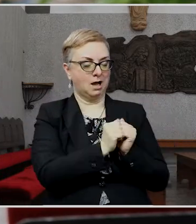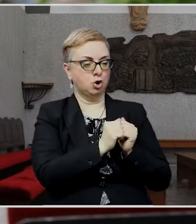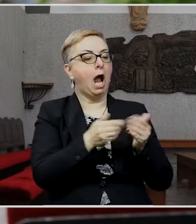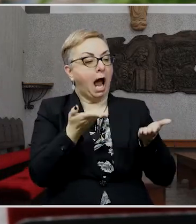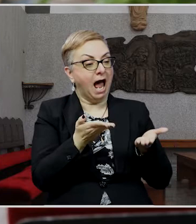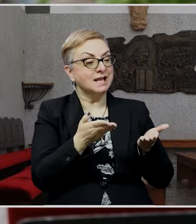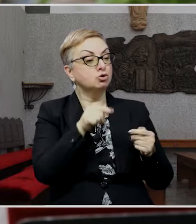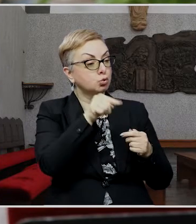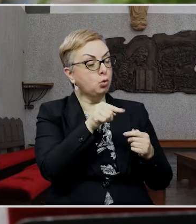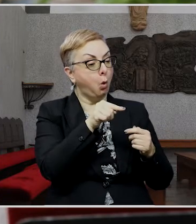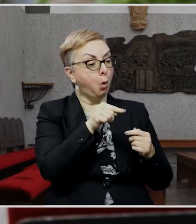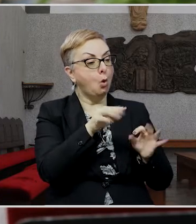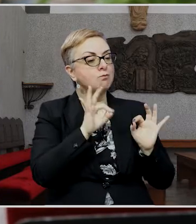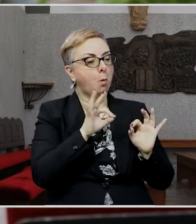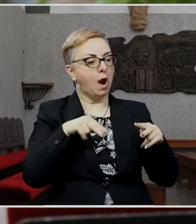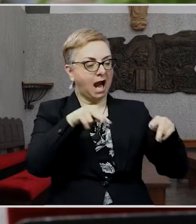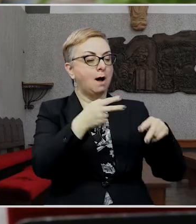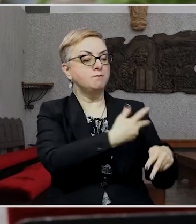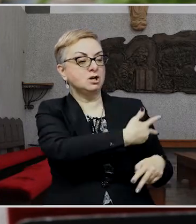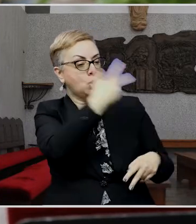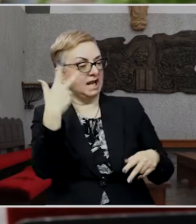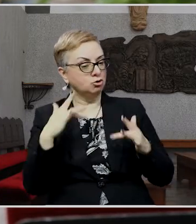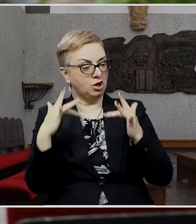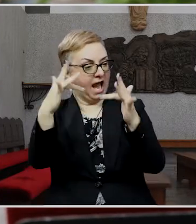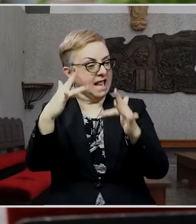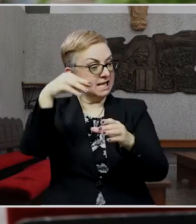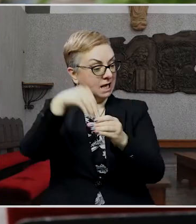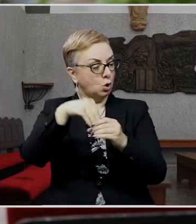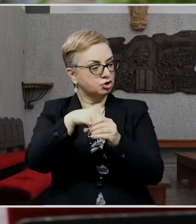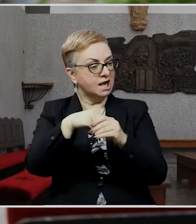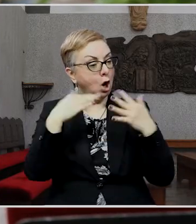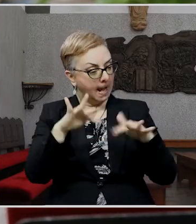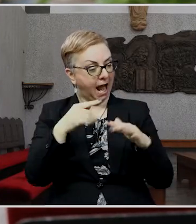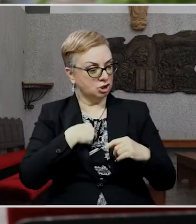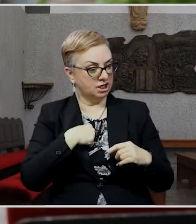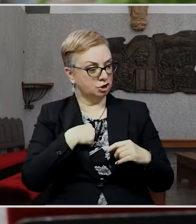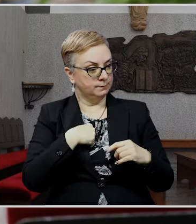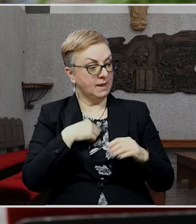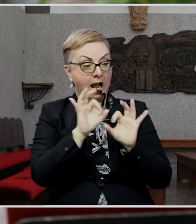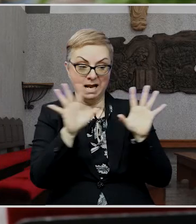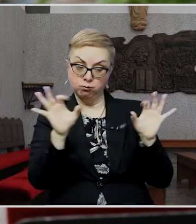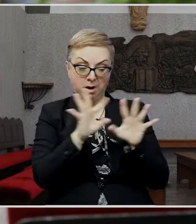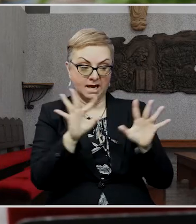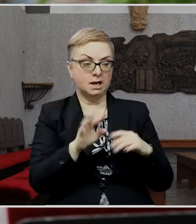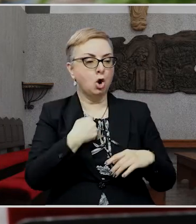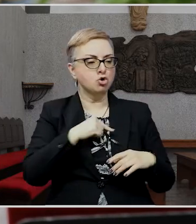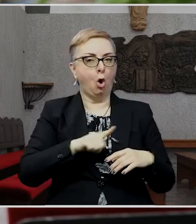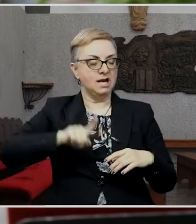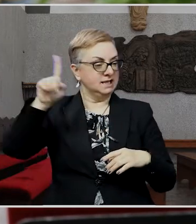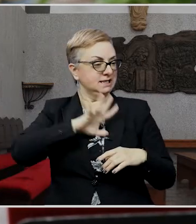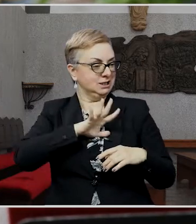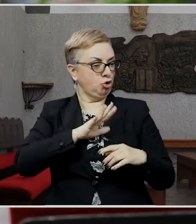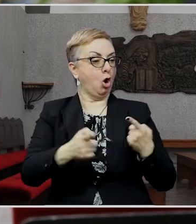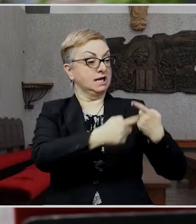ora lascia andare per il cammino di tre giorni nel deserto e sacrificheremo al signore nostro dio